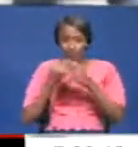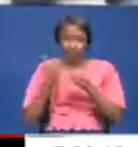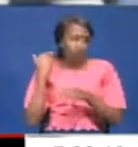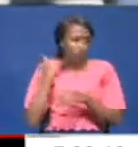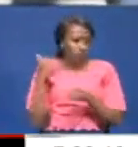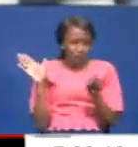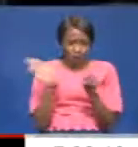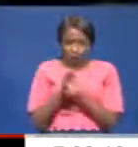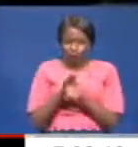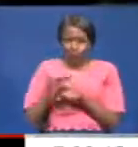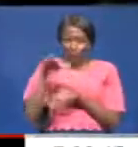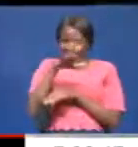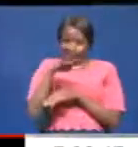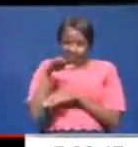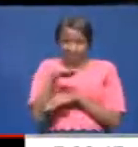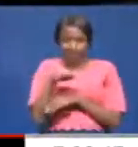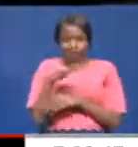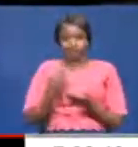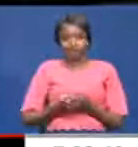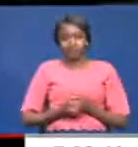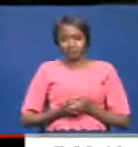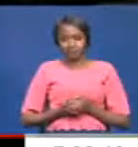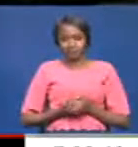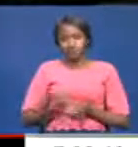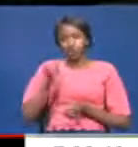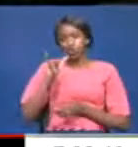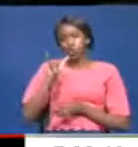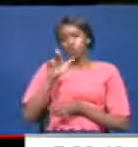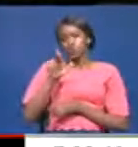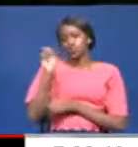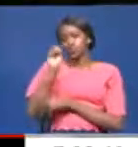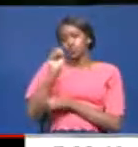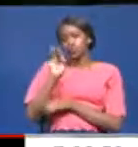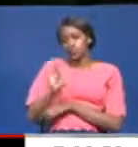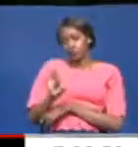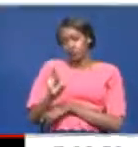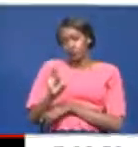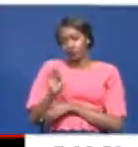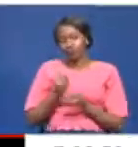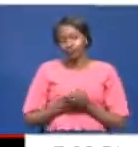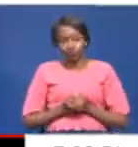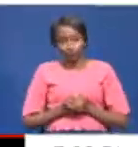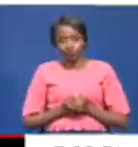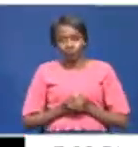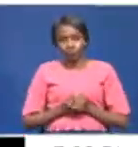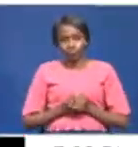vimekifikiri katika eneo hilo. Yusuf Far nikiripotia Darubini Wikendi.